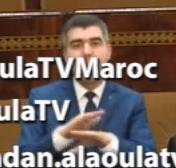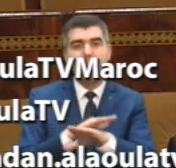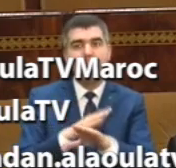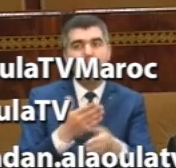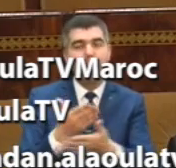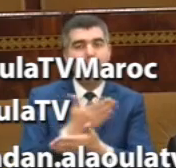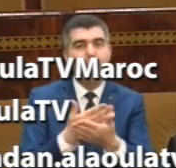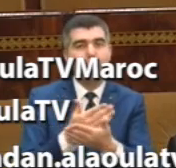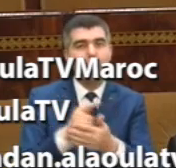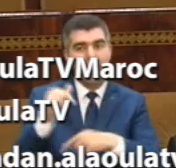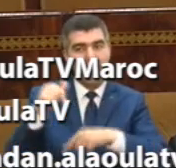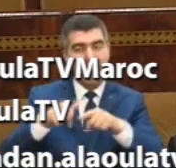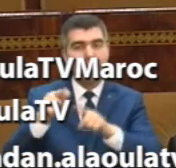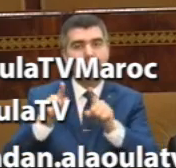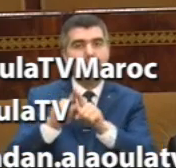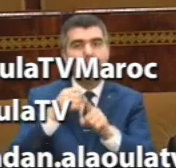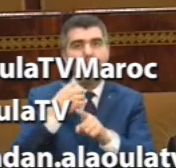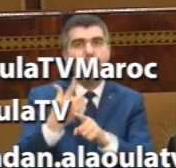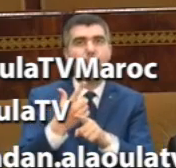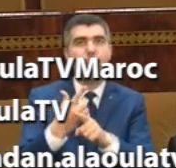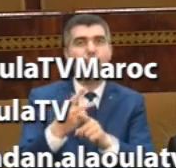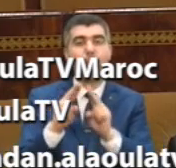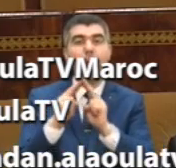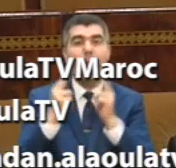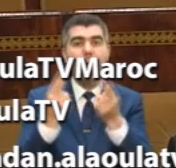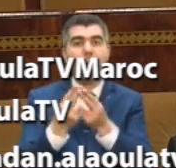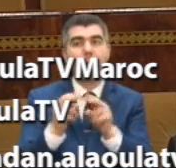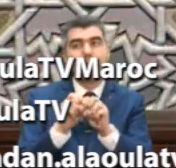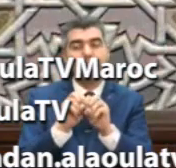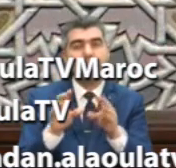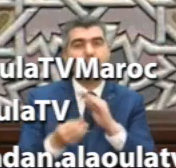هناك دول عدة كانت الرشوة متجذرة بشكل كبير.